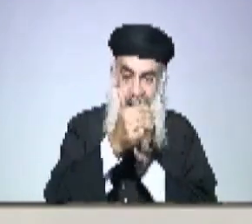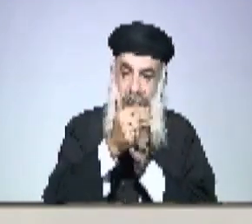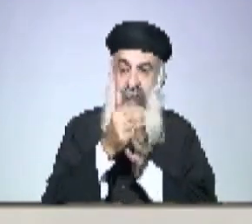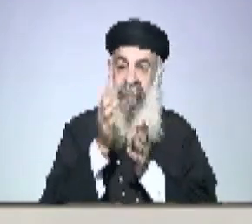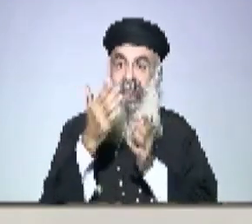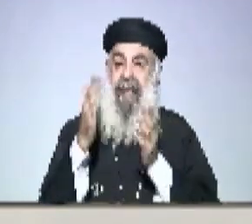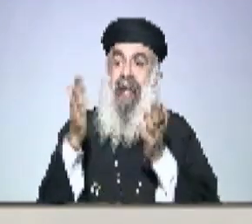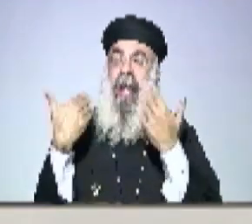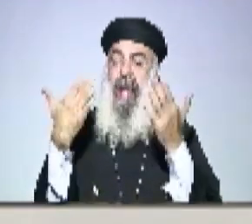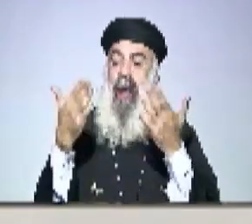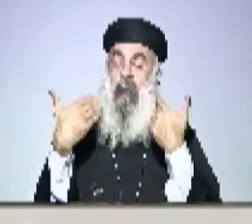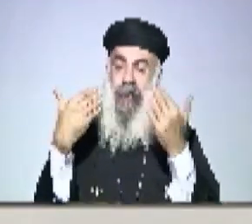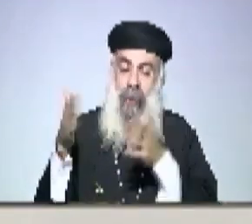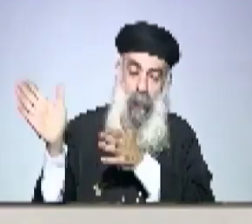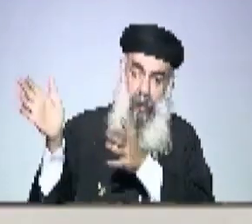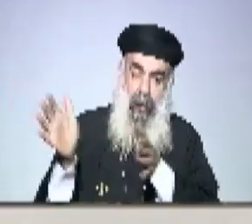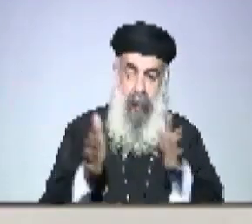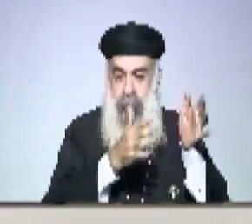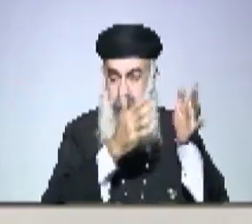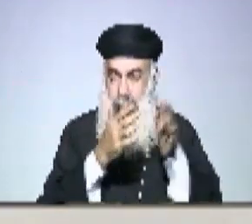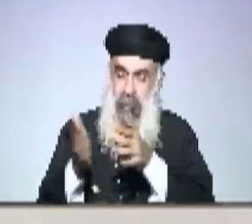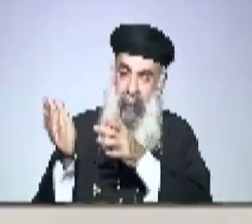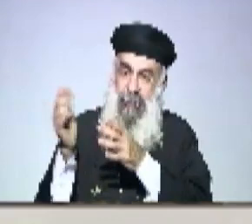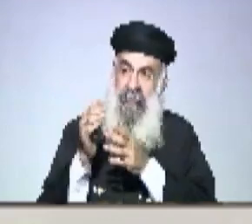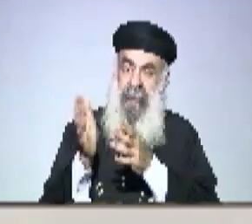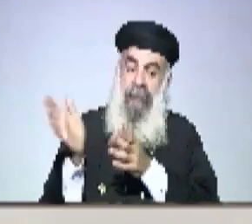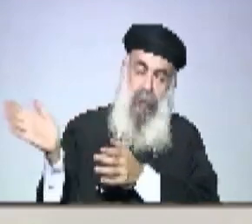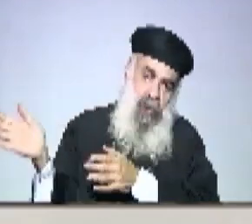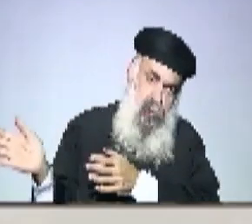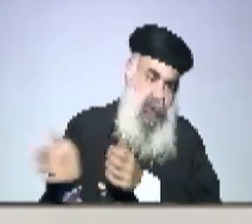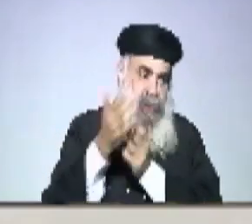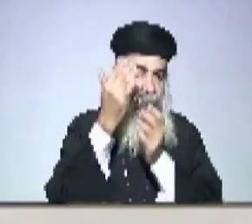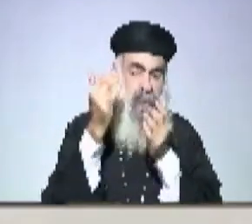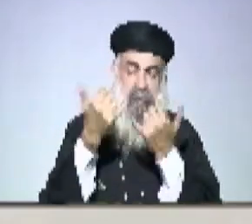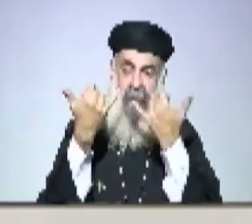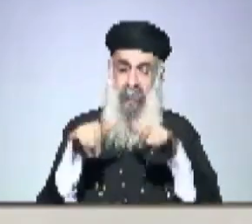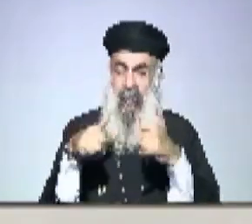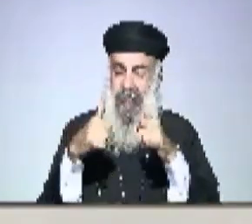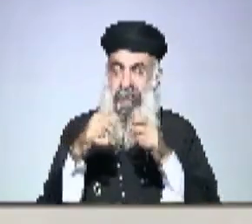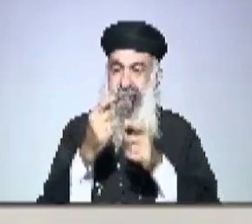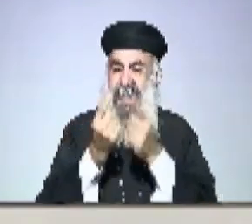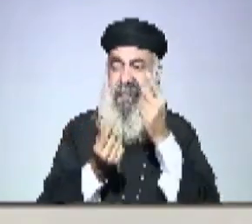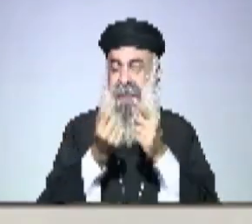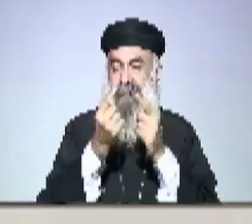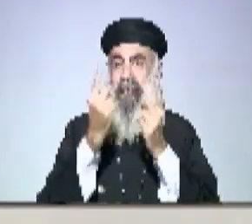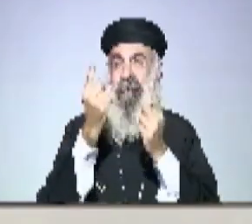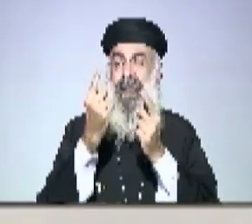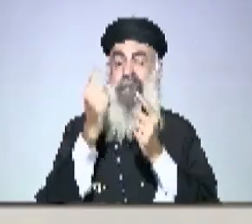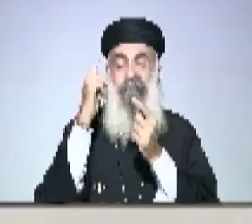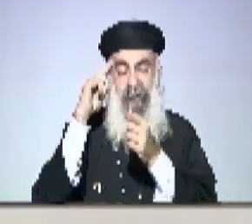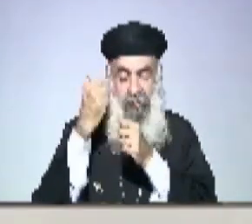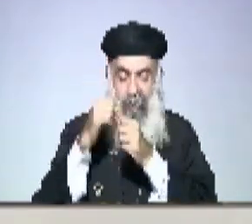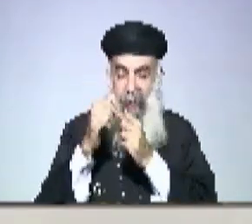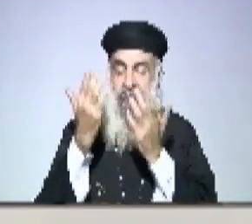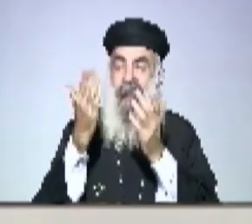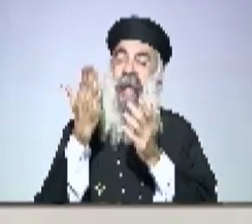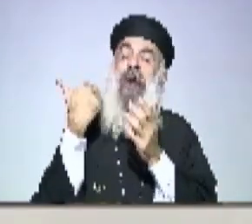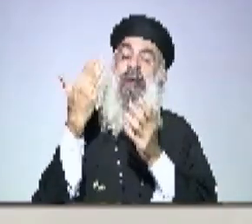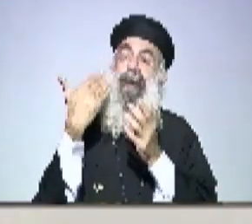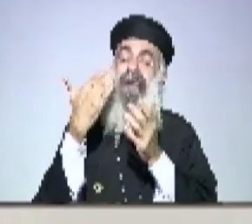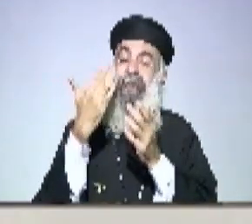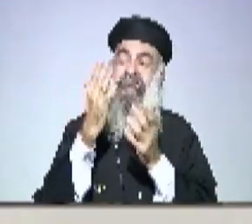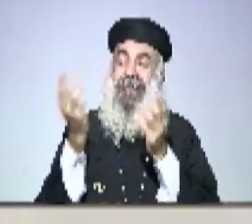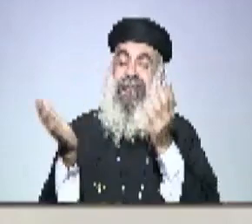ف اهويه ممكن تطير الزرع وتبوظ فبن اذكر رب اهويه